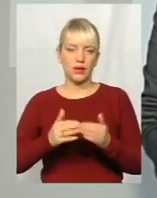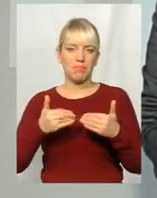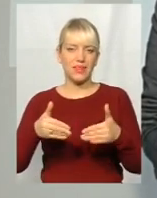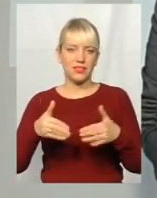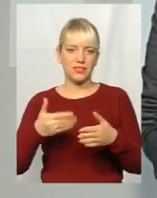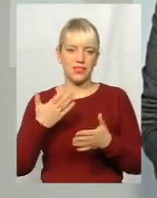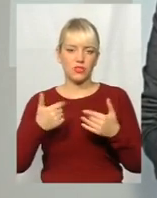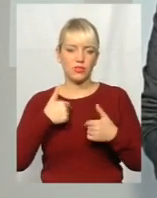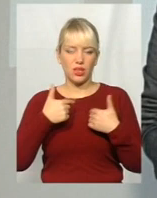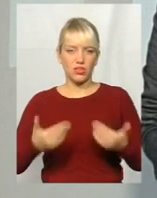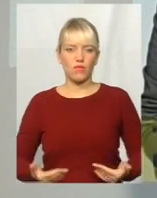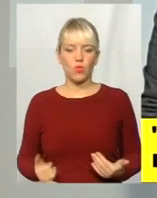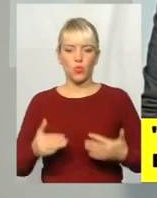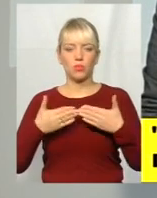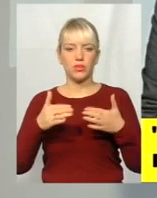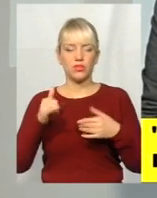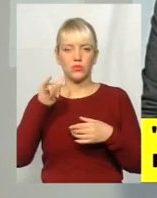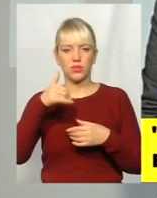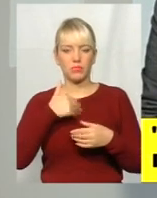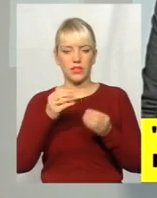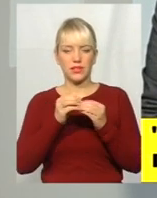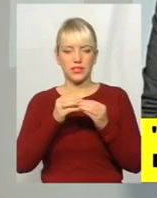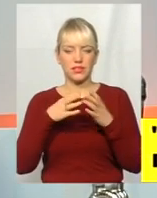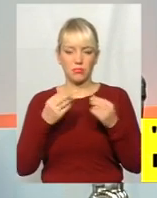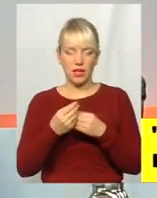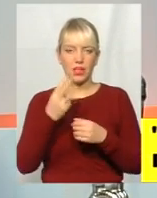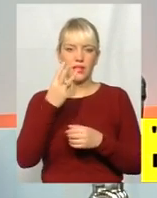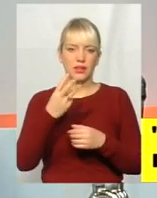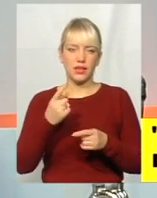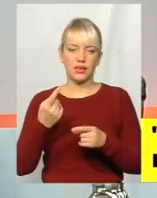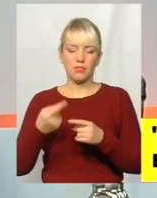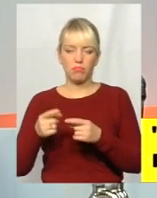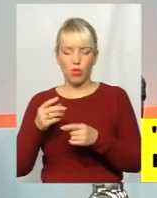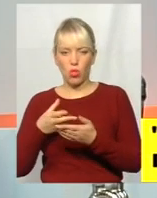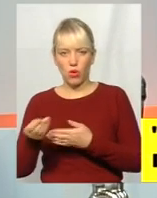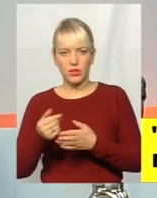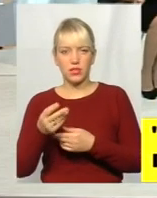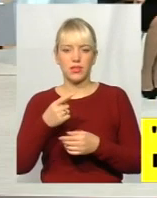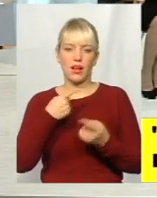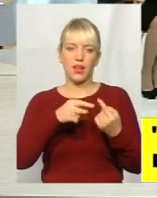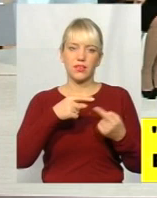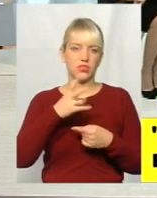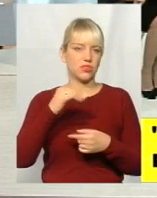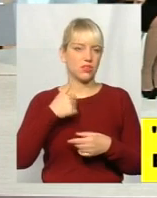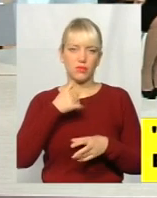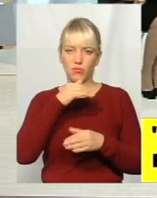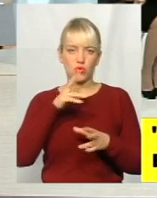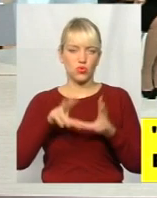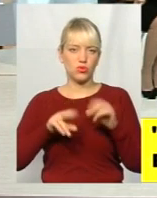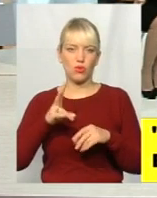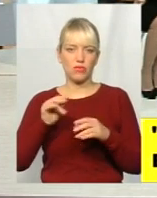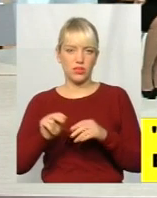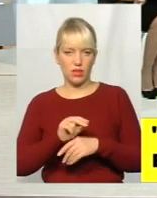живе там 10 сімей, да, троє з них платять, інші ні, то нам не розраховувати тоді на ремонт. Як це